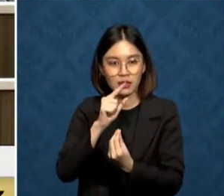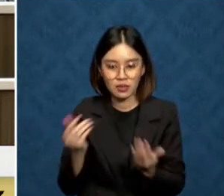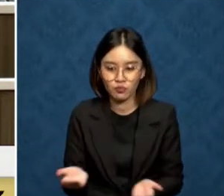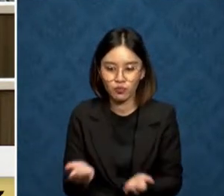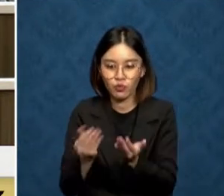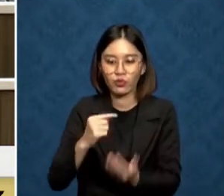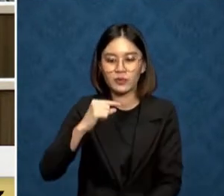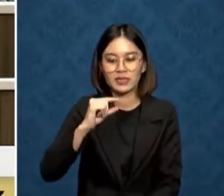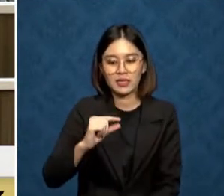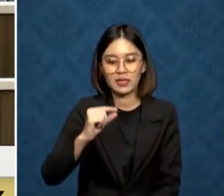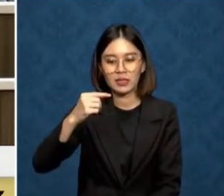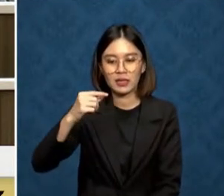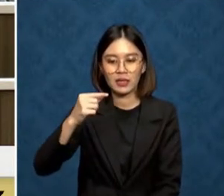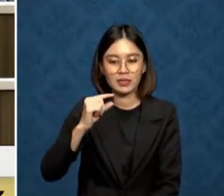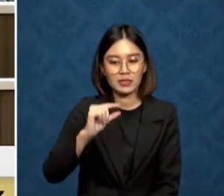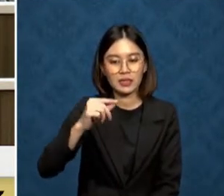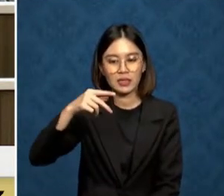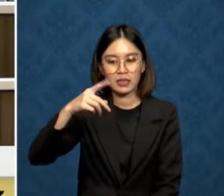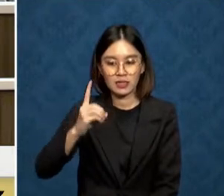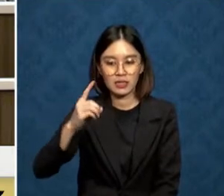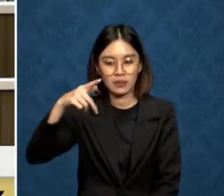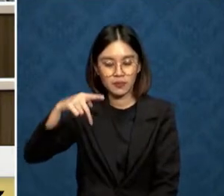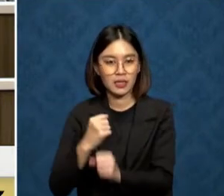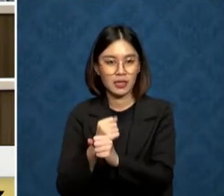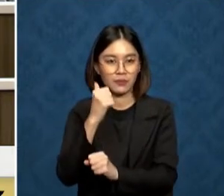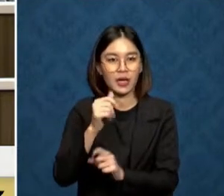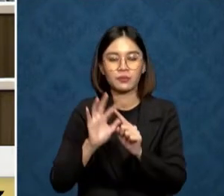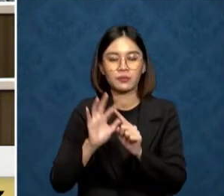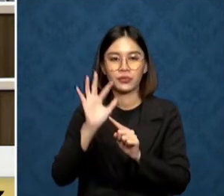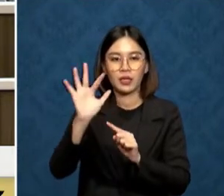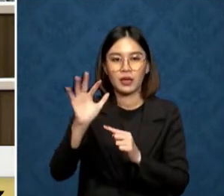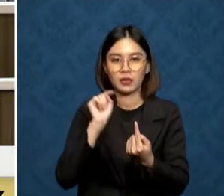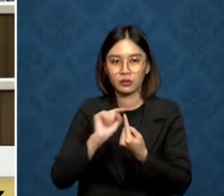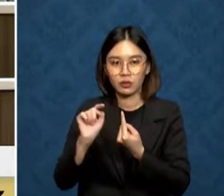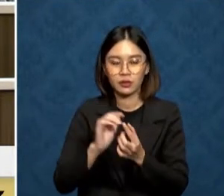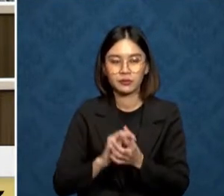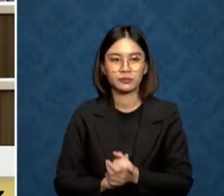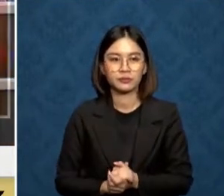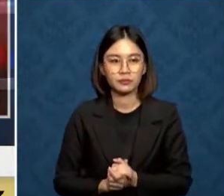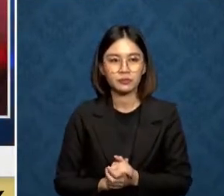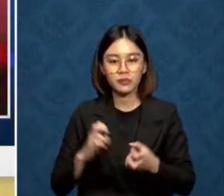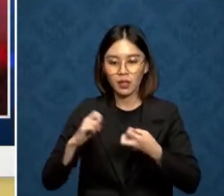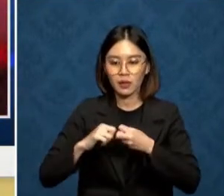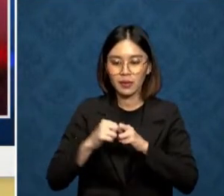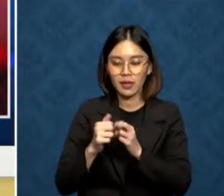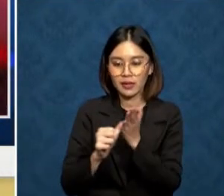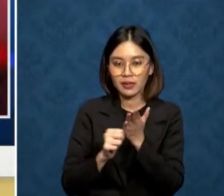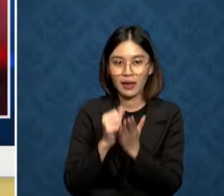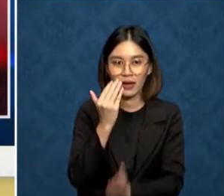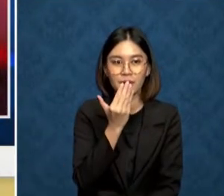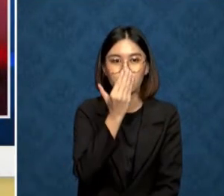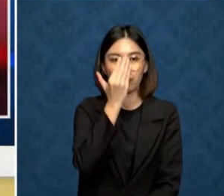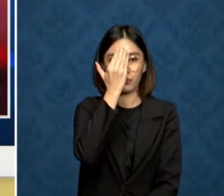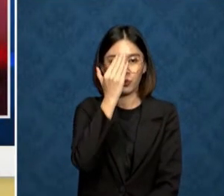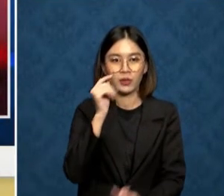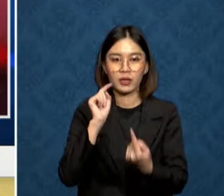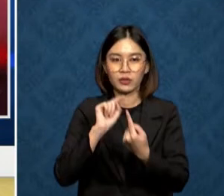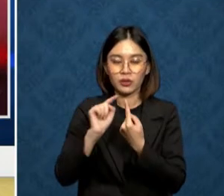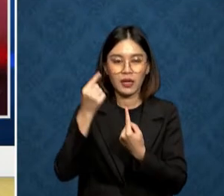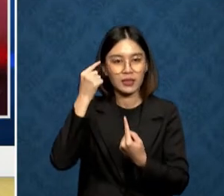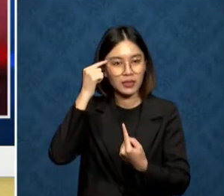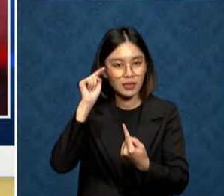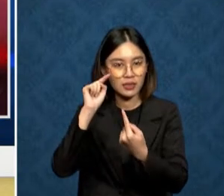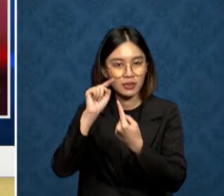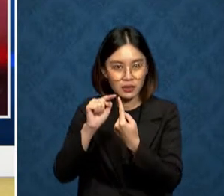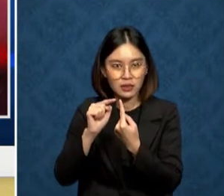ุ้น GDP ครับข้อท 5ับ นั่นคือการแก้ไขปัหาเฉพาะหน้า ที่คำหน่ถึงผล